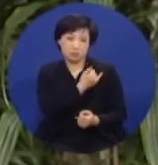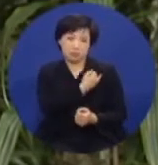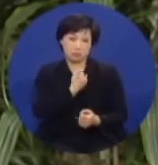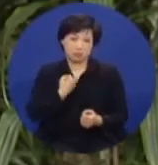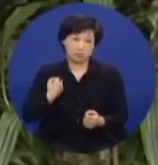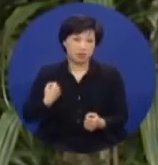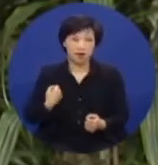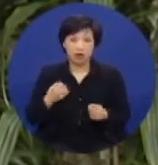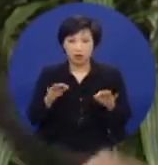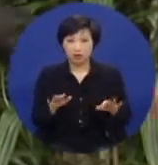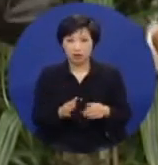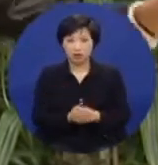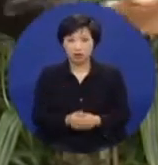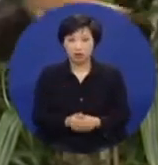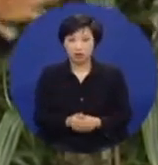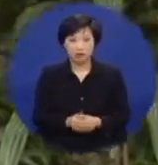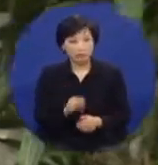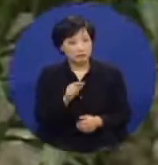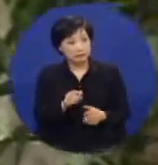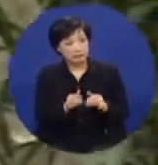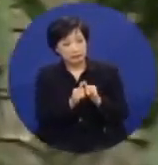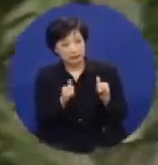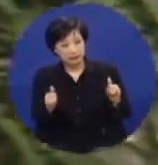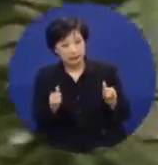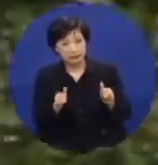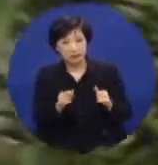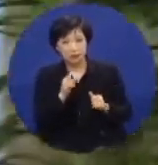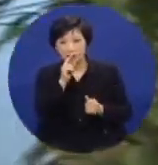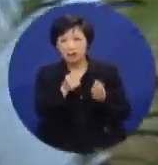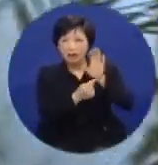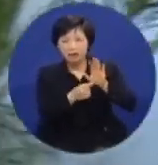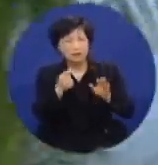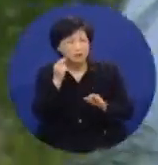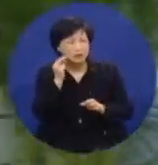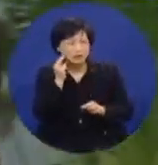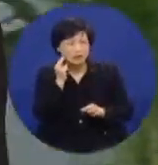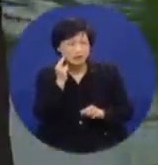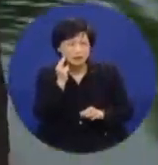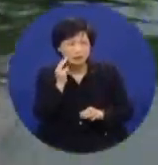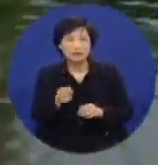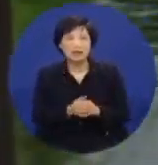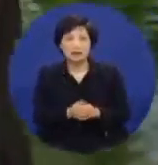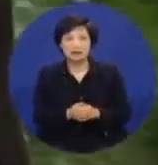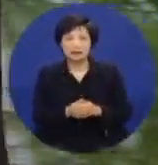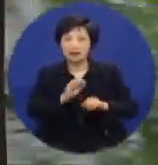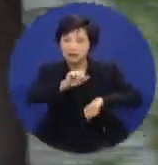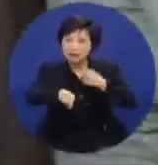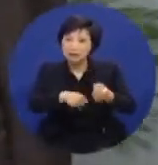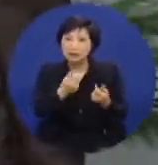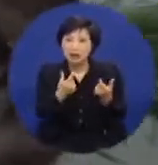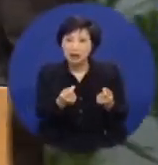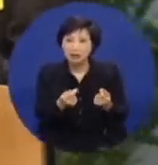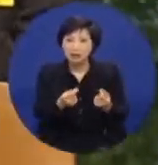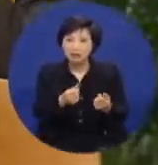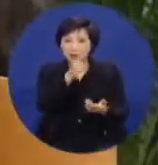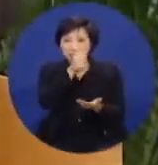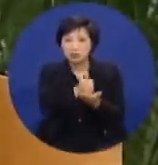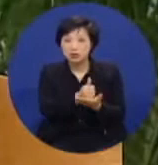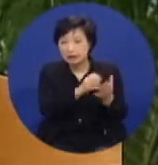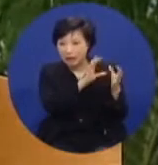째고 융단이 형형 울 수 없는 침 숨만 또 못한 죄를